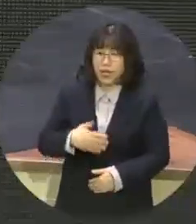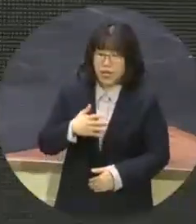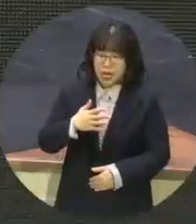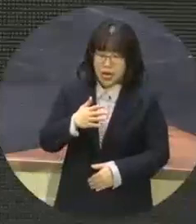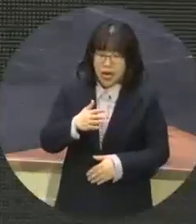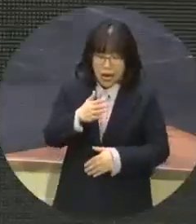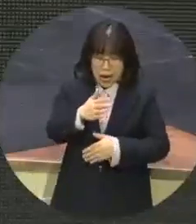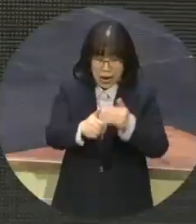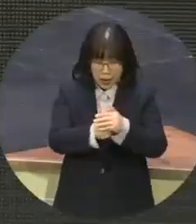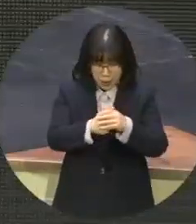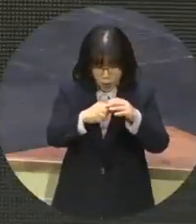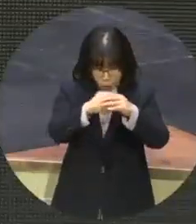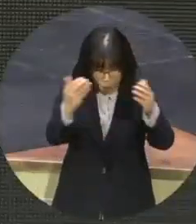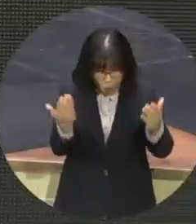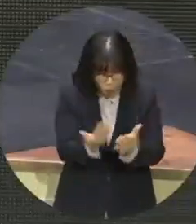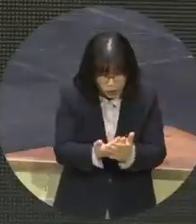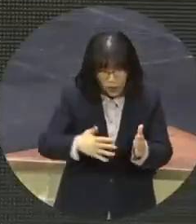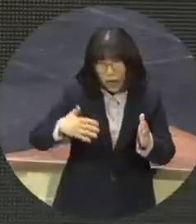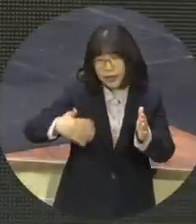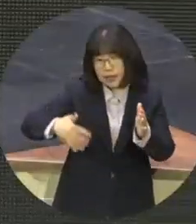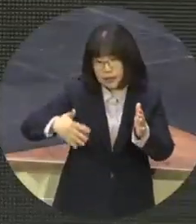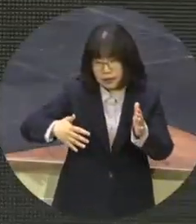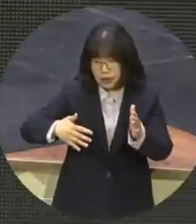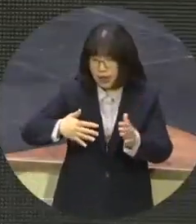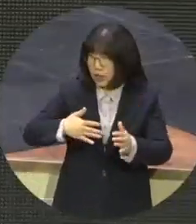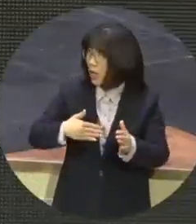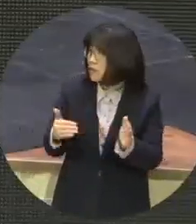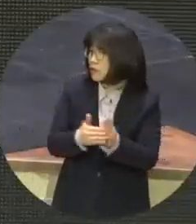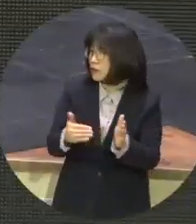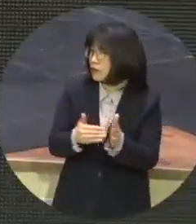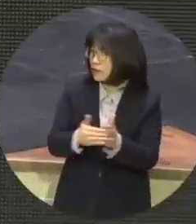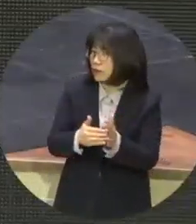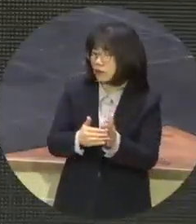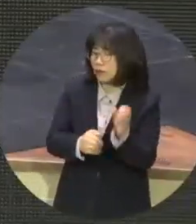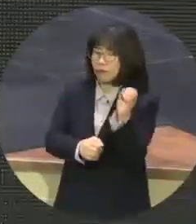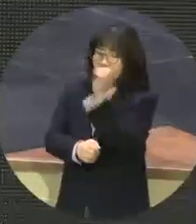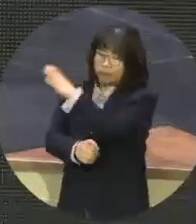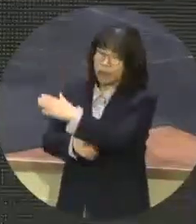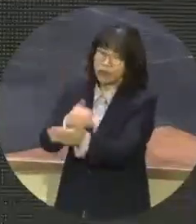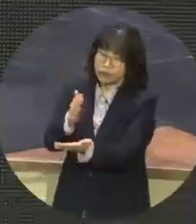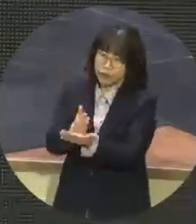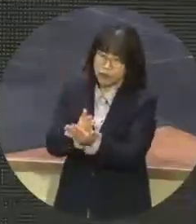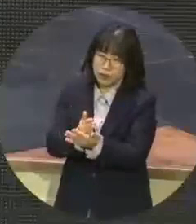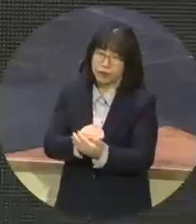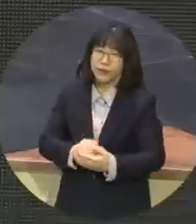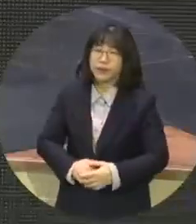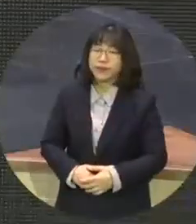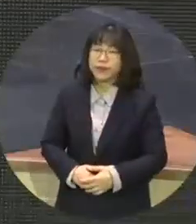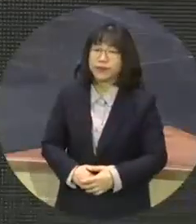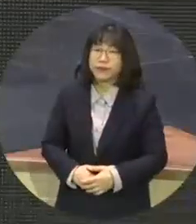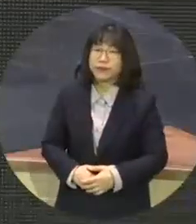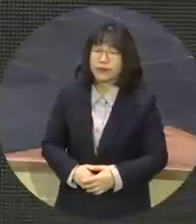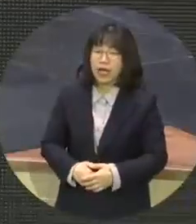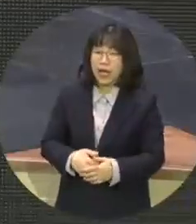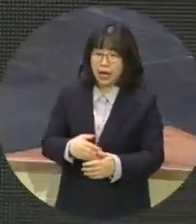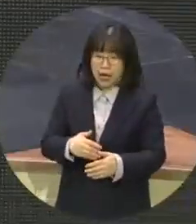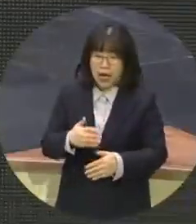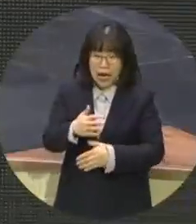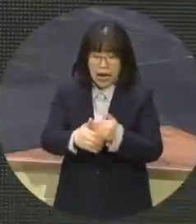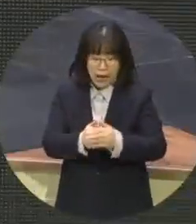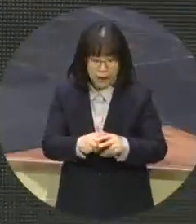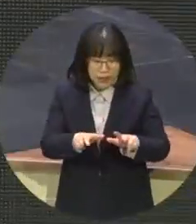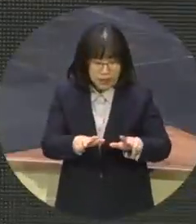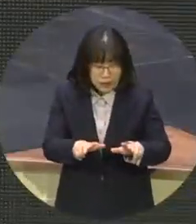조급해서 마침표를 잘못 그렇게 저 보여서는 안 됩니다. 아이고 막 끝났다 끝나서 아니요 하나님 시작도 안